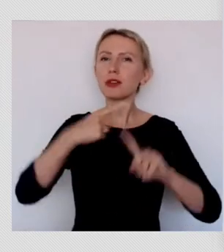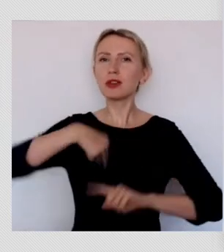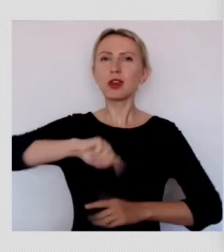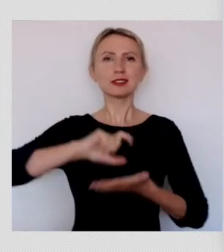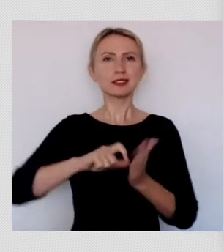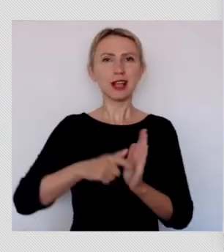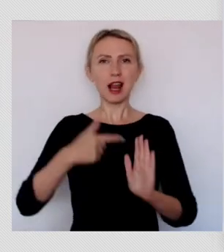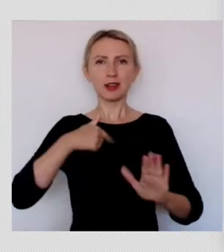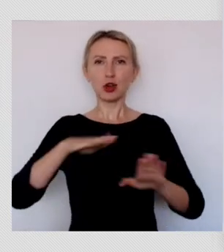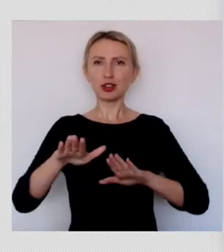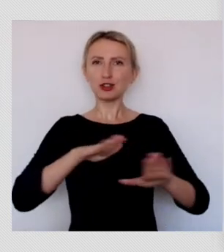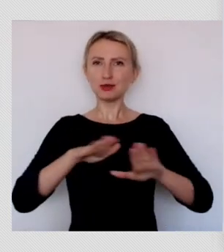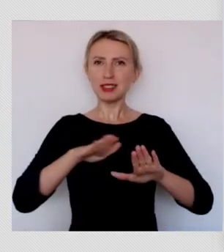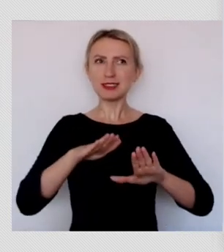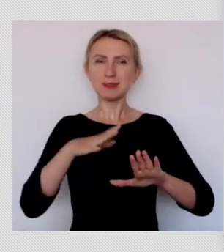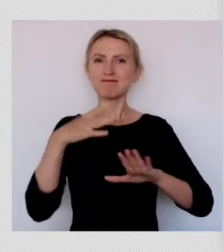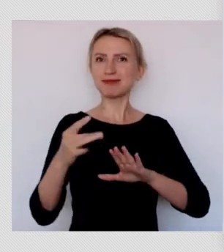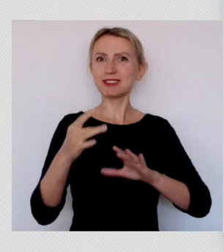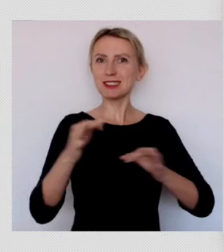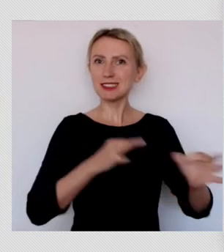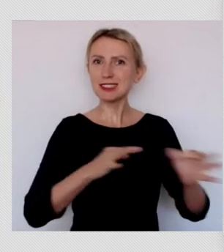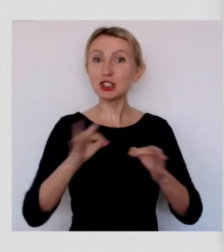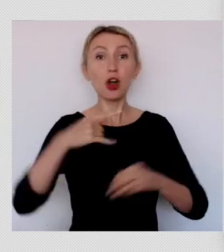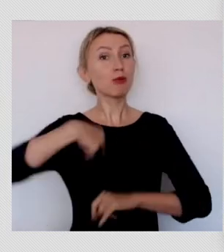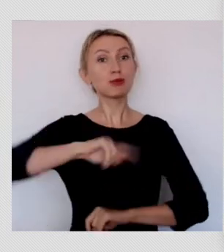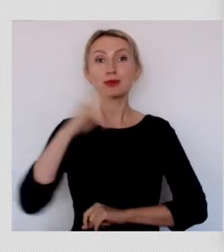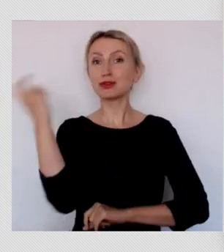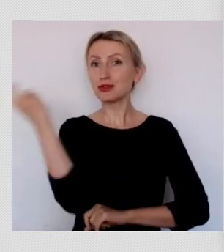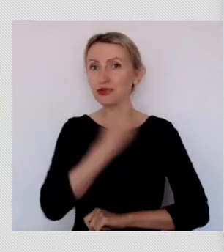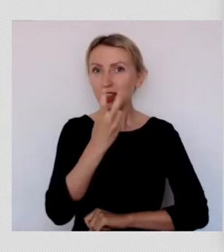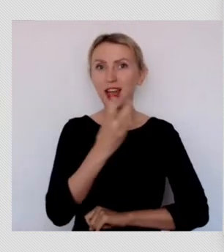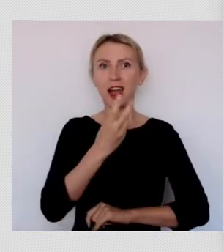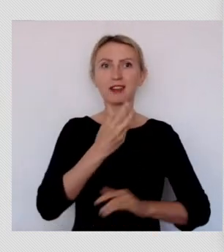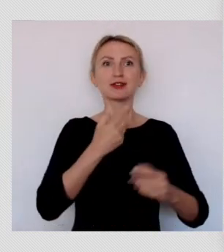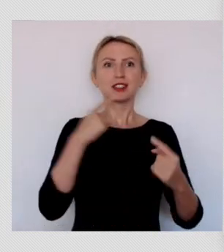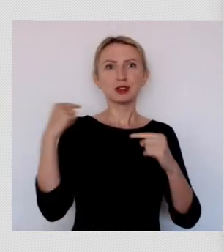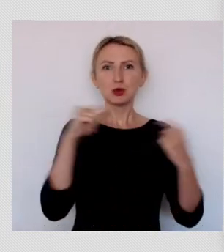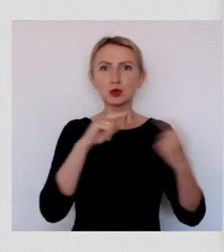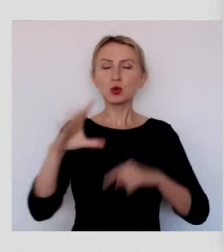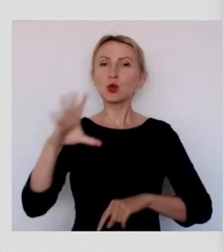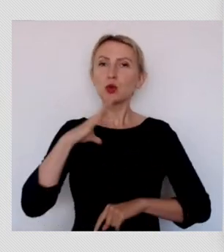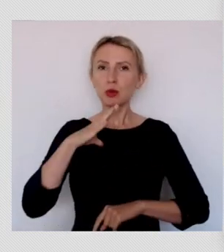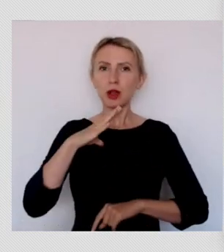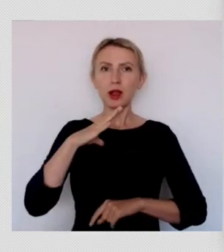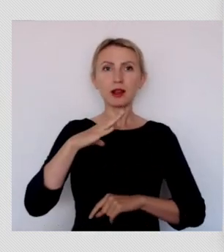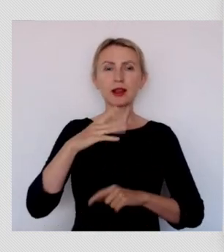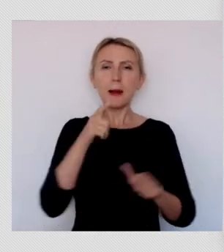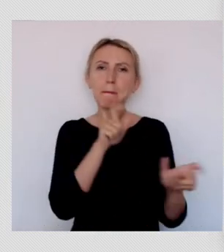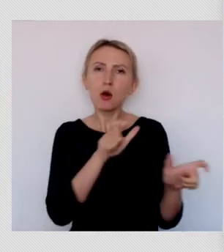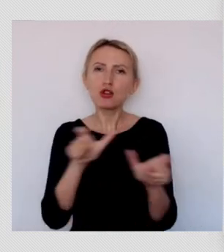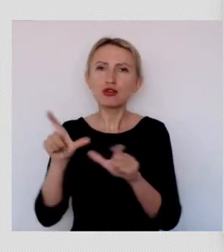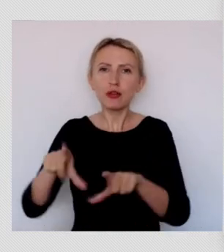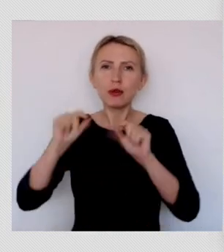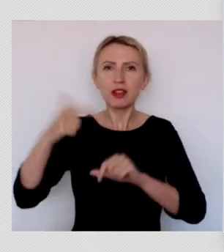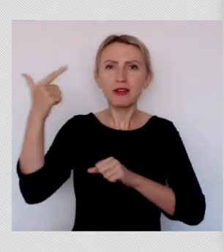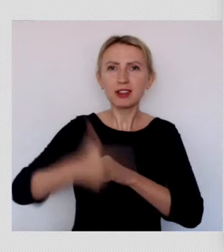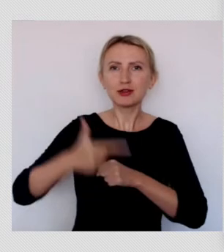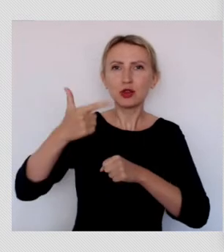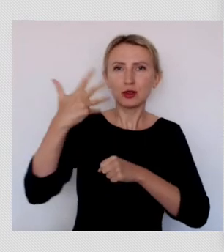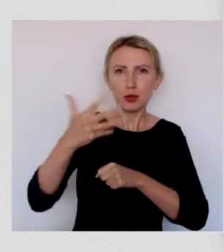miejsce historyczne, bo tutaj właśnie się odbywały najciekawsze, najważniejsze dyskusje, między innymi nasz monitoring wyborów 2005 roku,